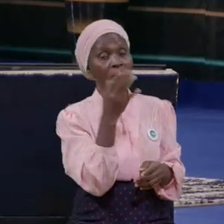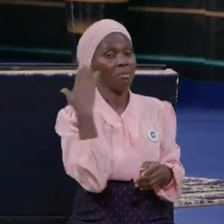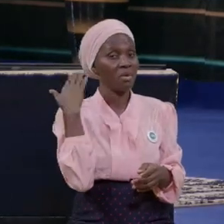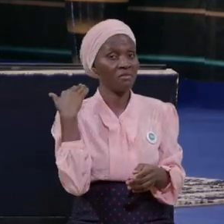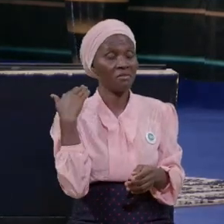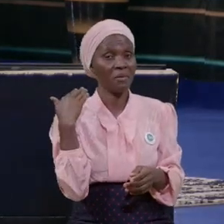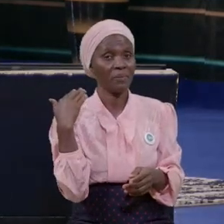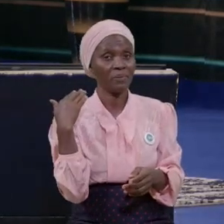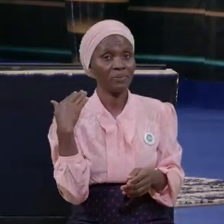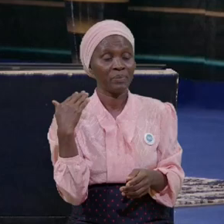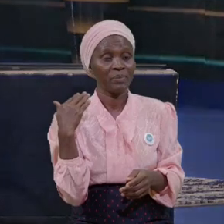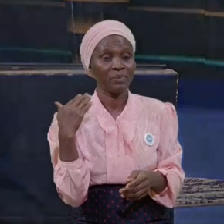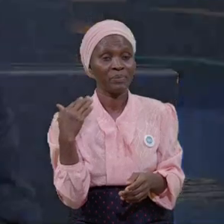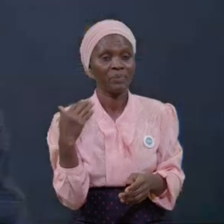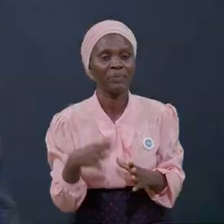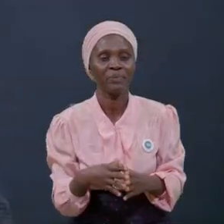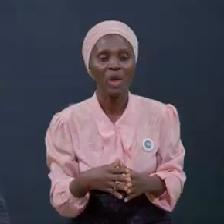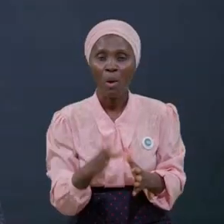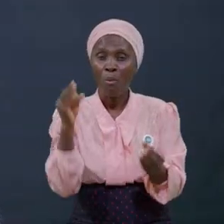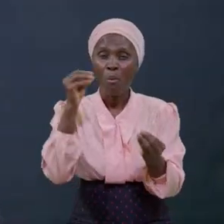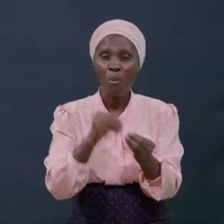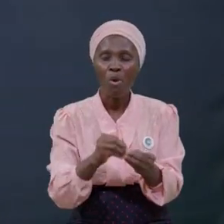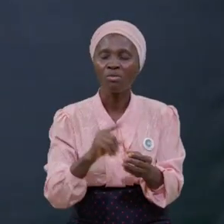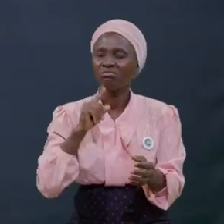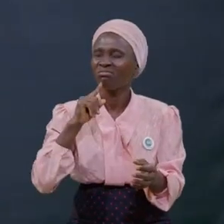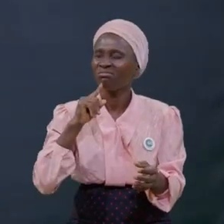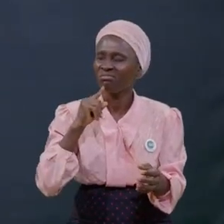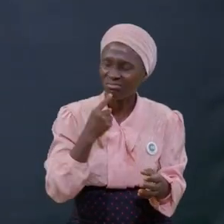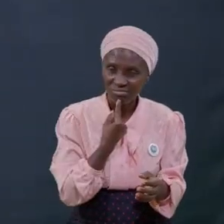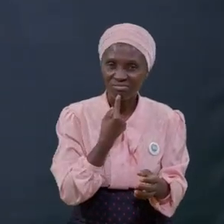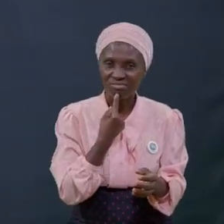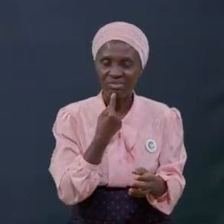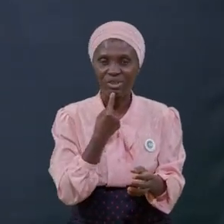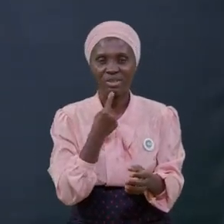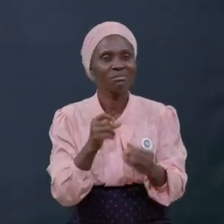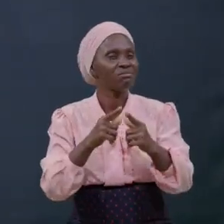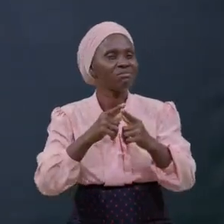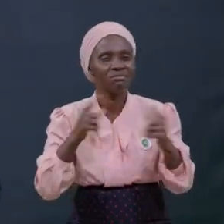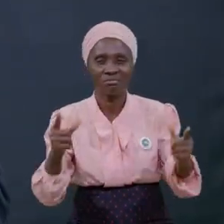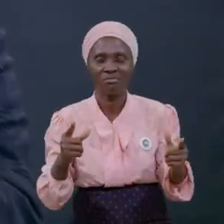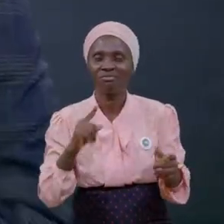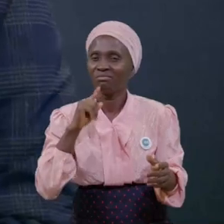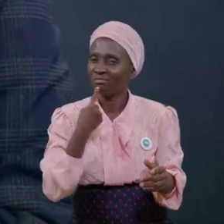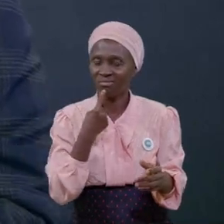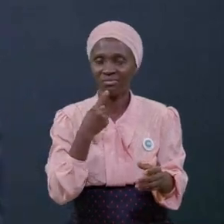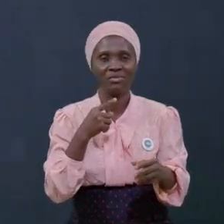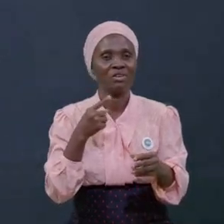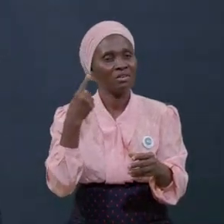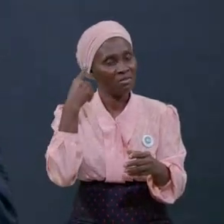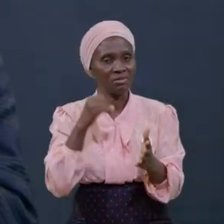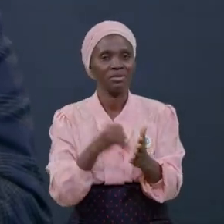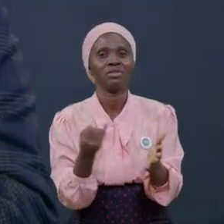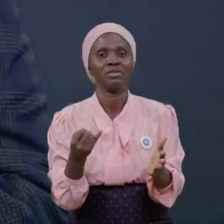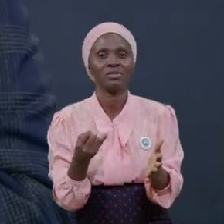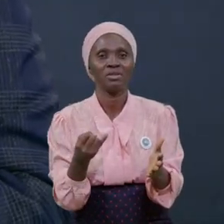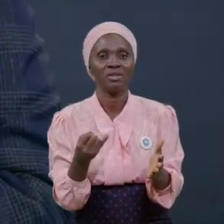étant animé d'un zèle excessif pour les traditions de mes pères.